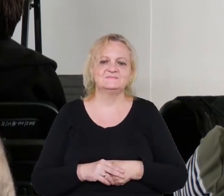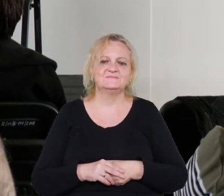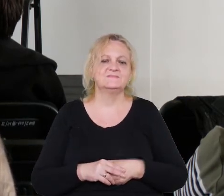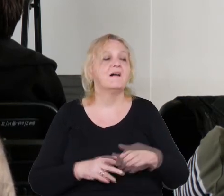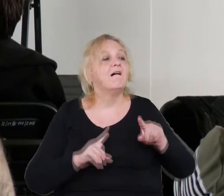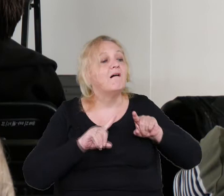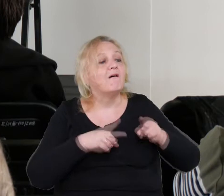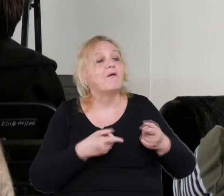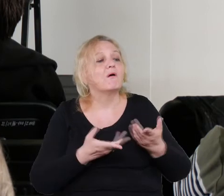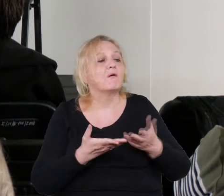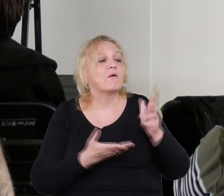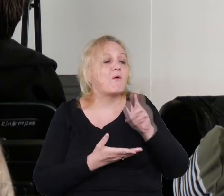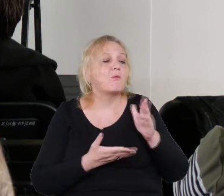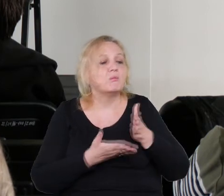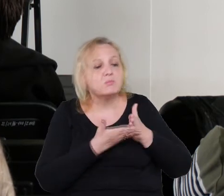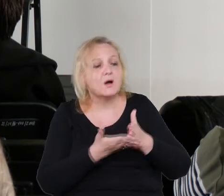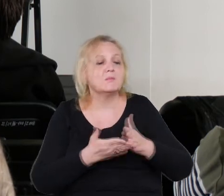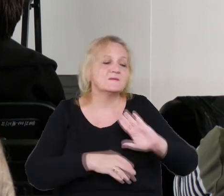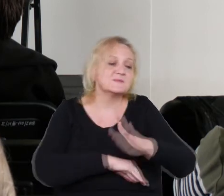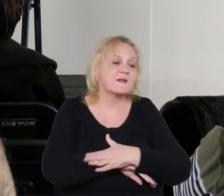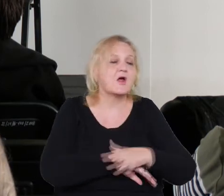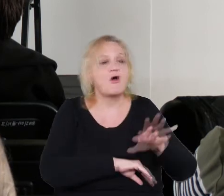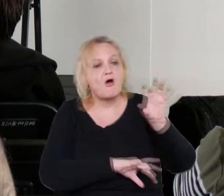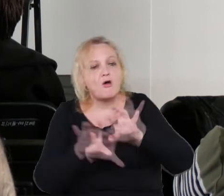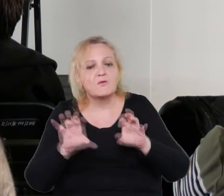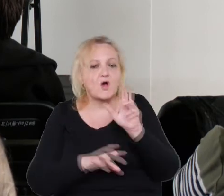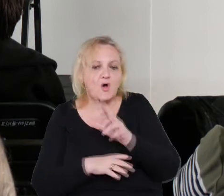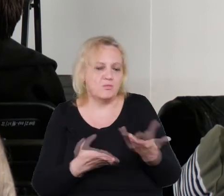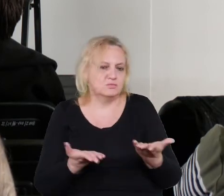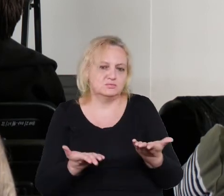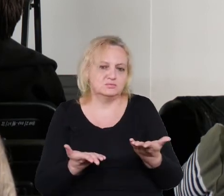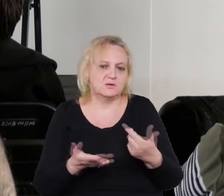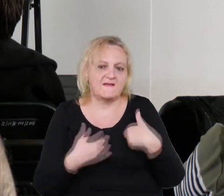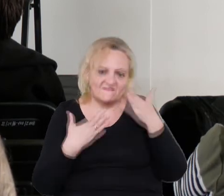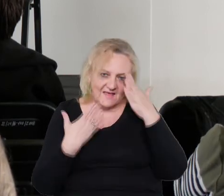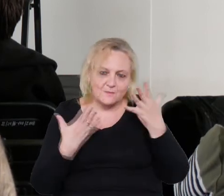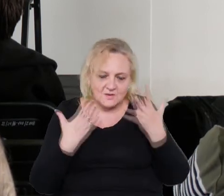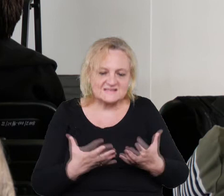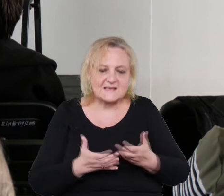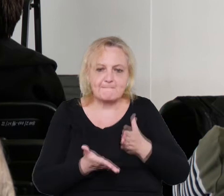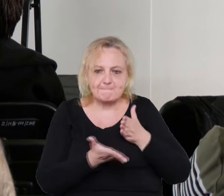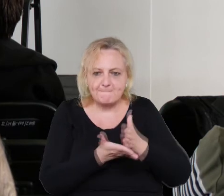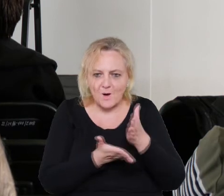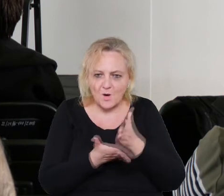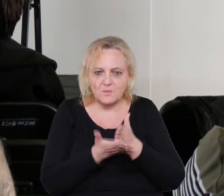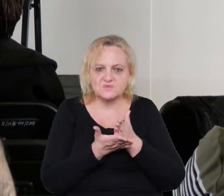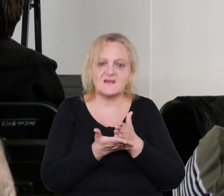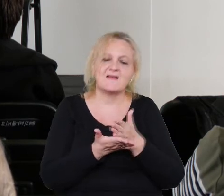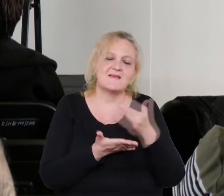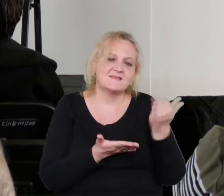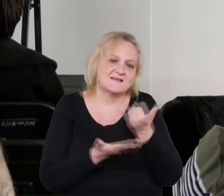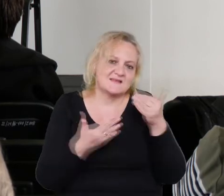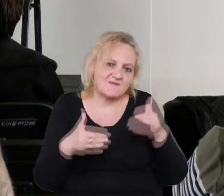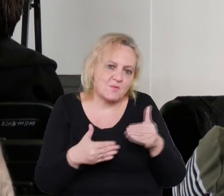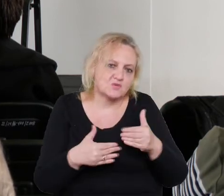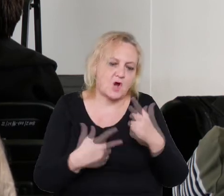organizacja kogo wspierać go obserwować bo wiadomo że chciałoby się pomóc ale nie zawsze można pomóc